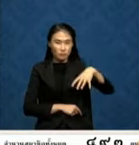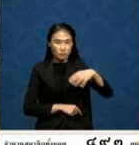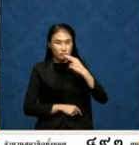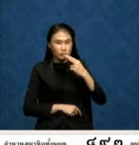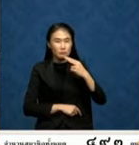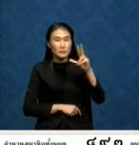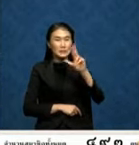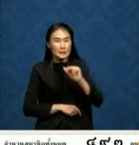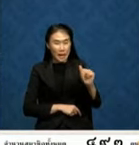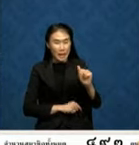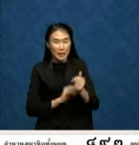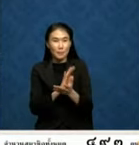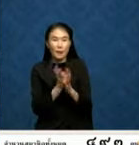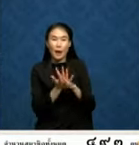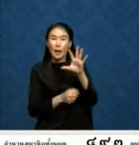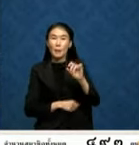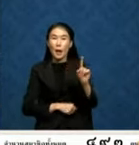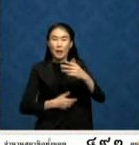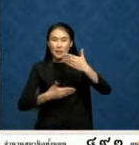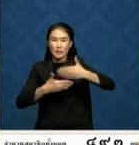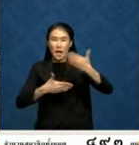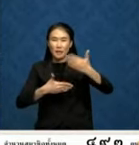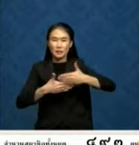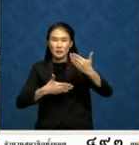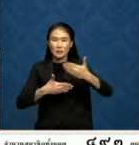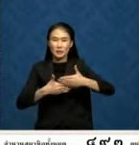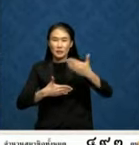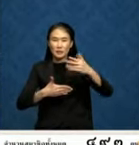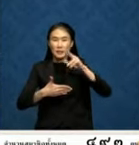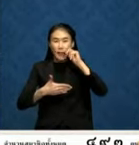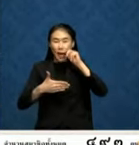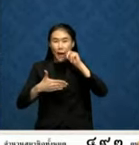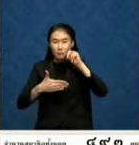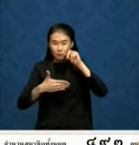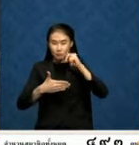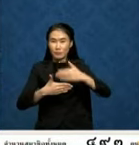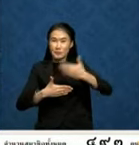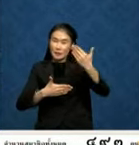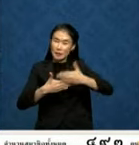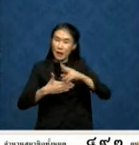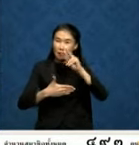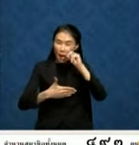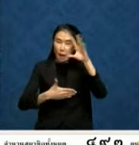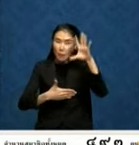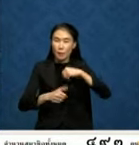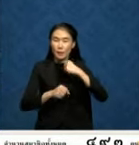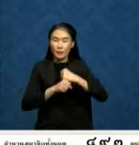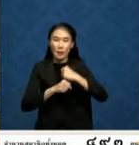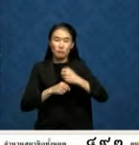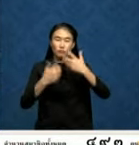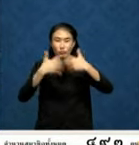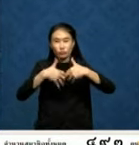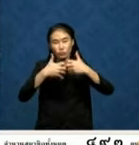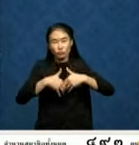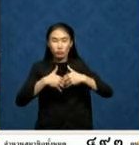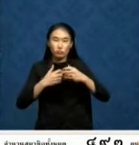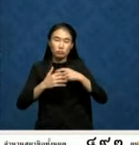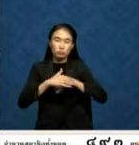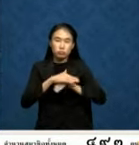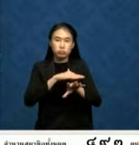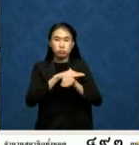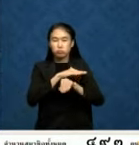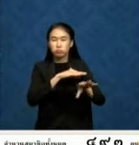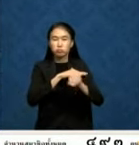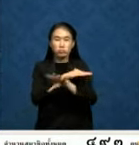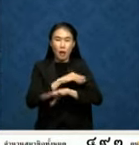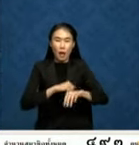ใช้ไฟฟ้านะครับที่มาจากเขื่อนพลังน้ำเป็นส่วนใหญ่นะครับในการผลิตนะครับไฟฟ้าแล้วก็ป้อนให้กับผู้ที่ต้